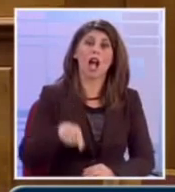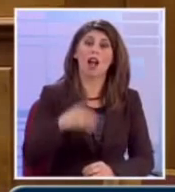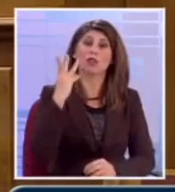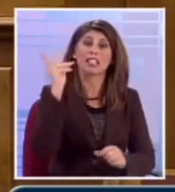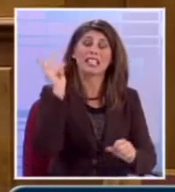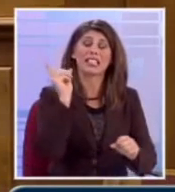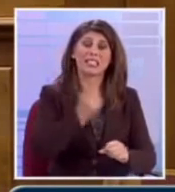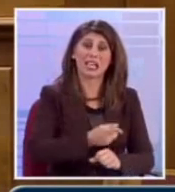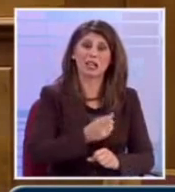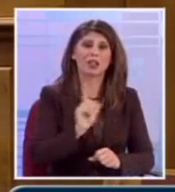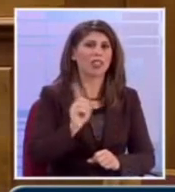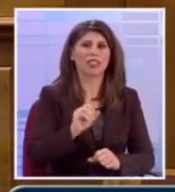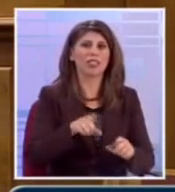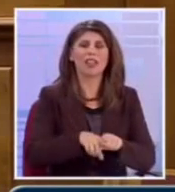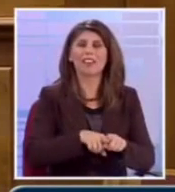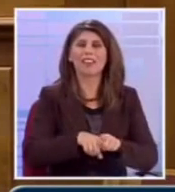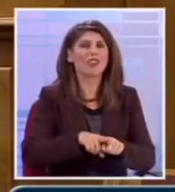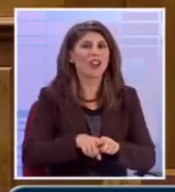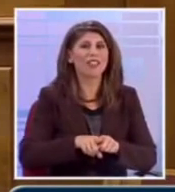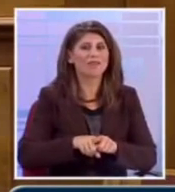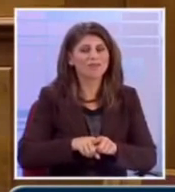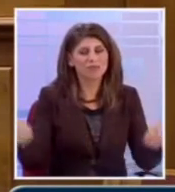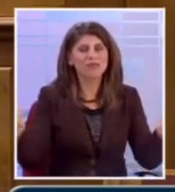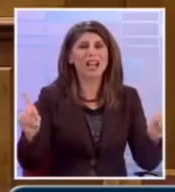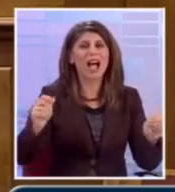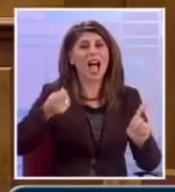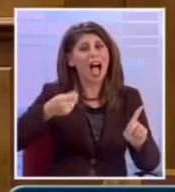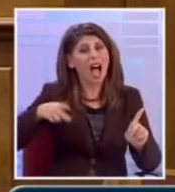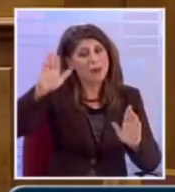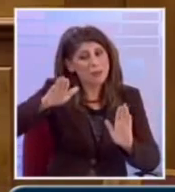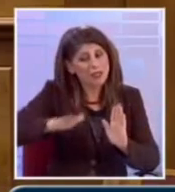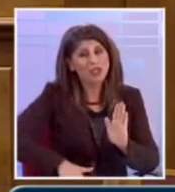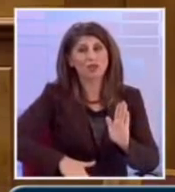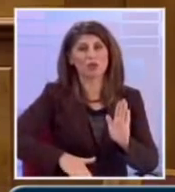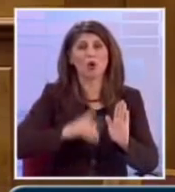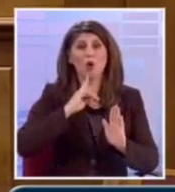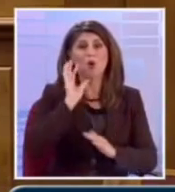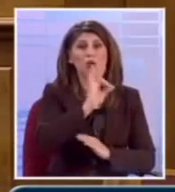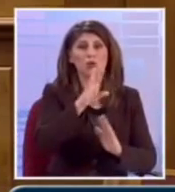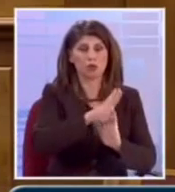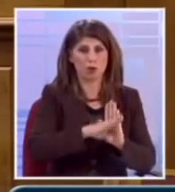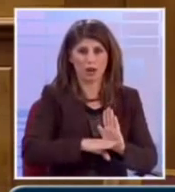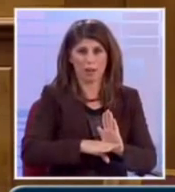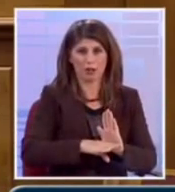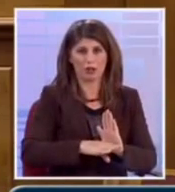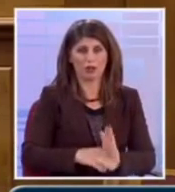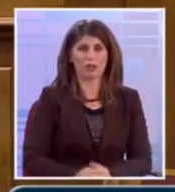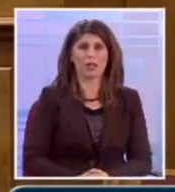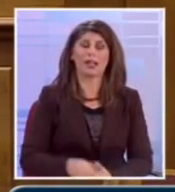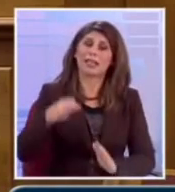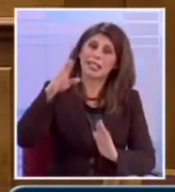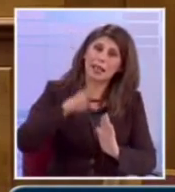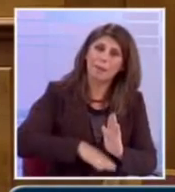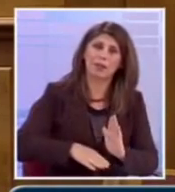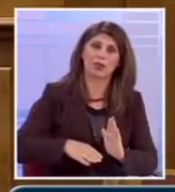3% δεν είναι το ίδιο σε συνθήκες αποπληθορισμού και άρα ο στόχος του προγράμματος για μείωση